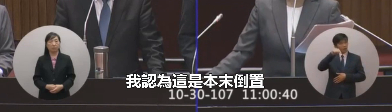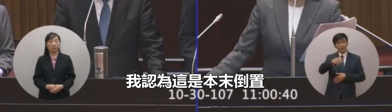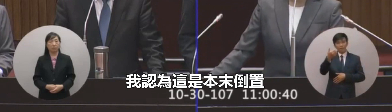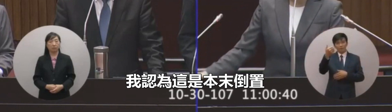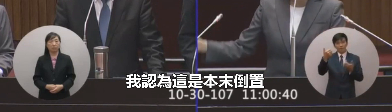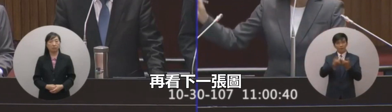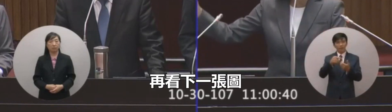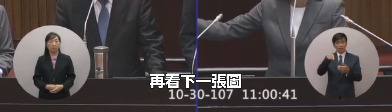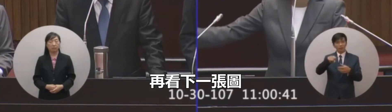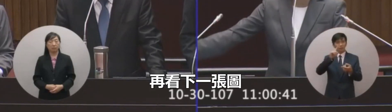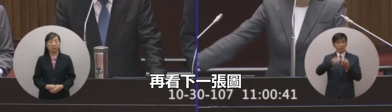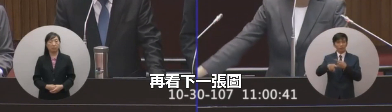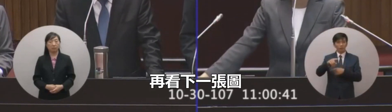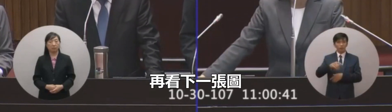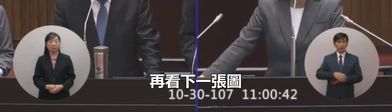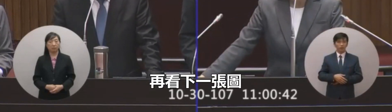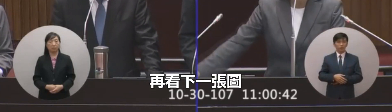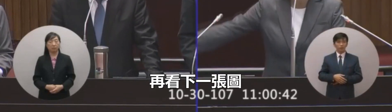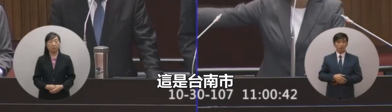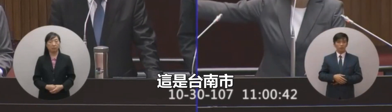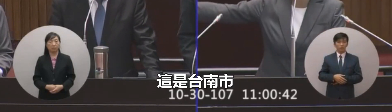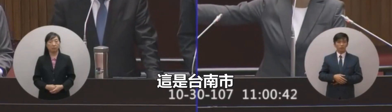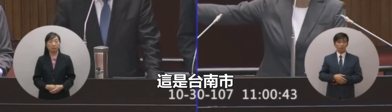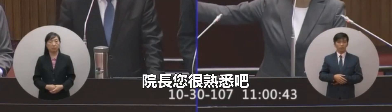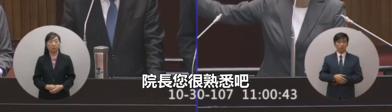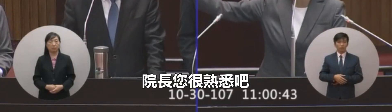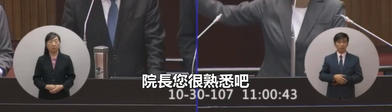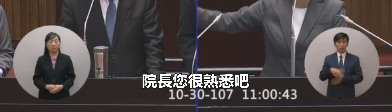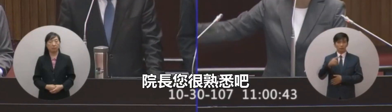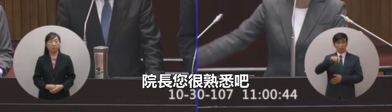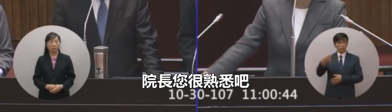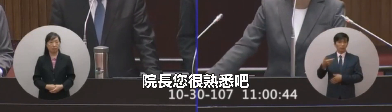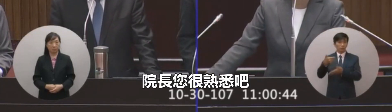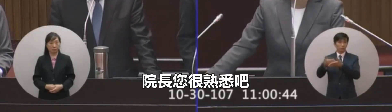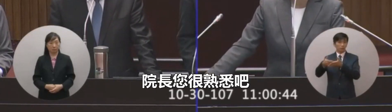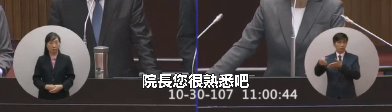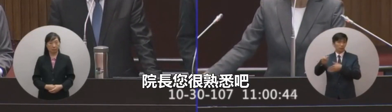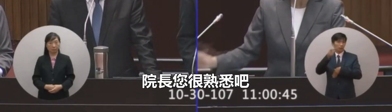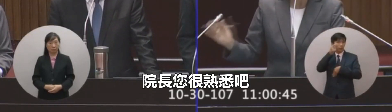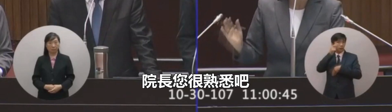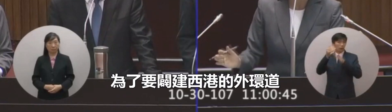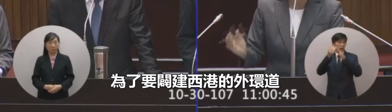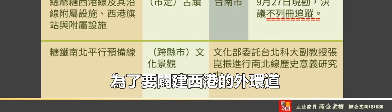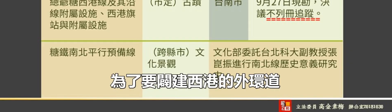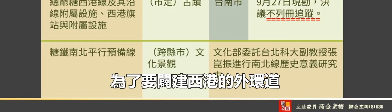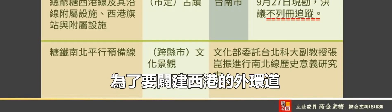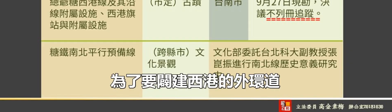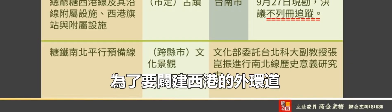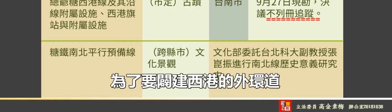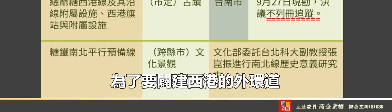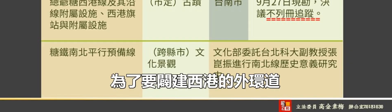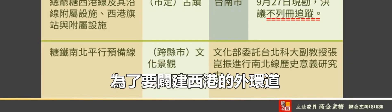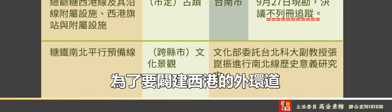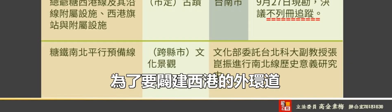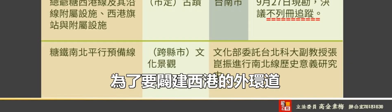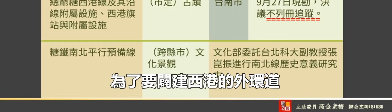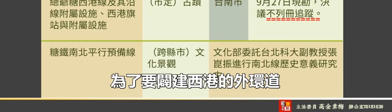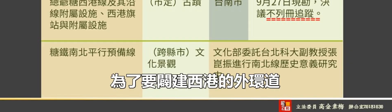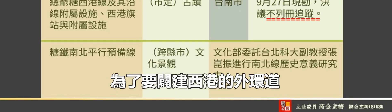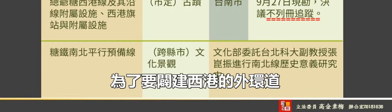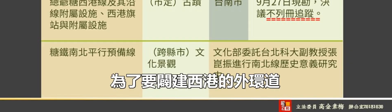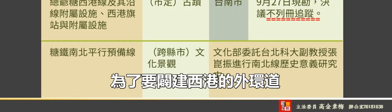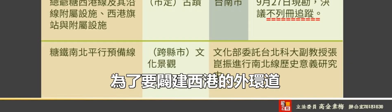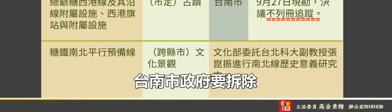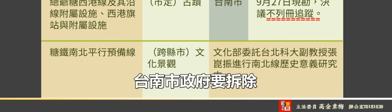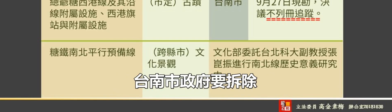末倒置。再看下一张图，这是台南市，院长您很熟悉吧？为了要辟建西港的